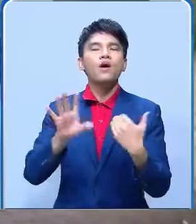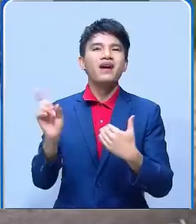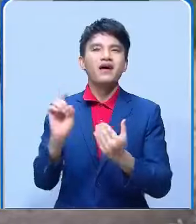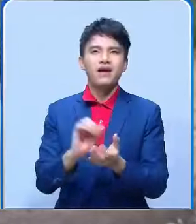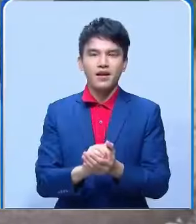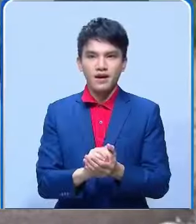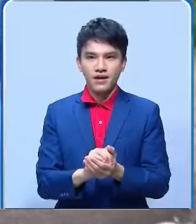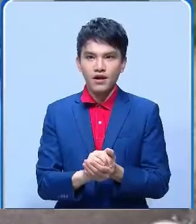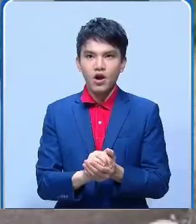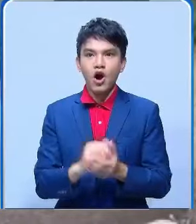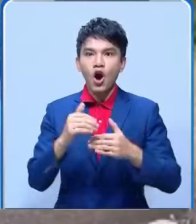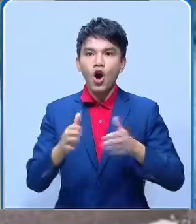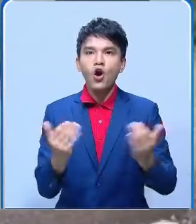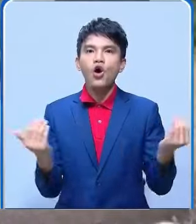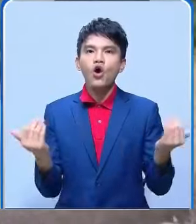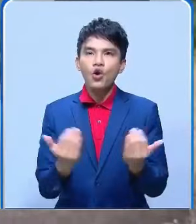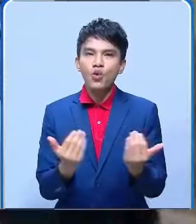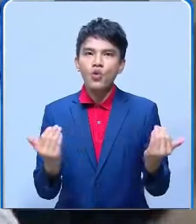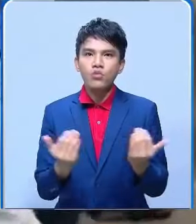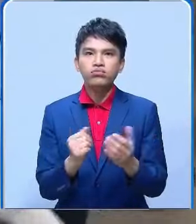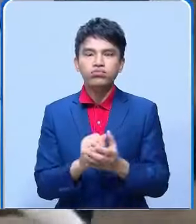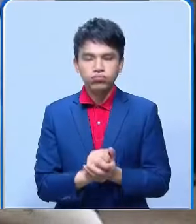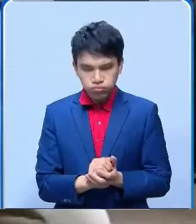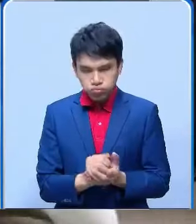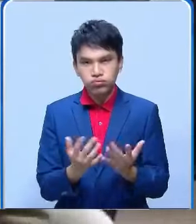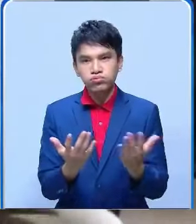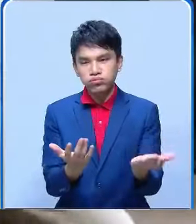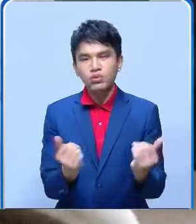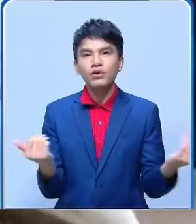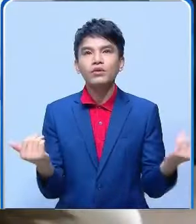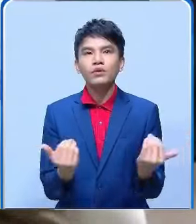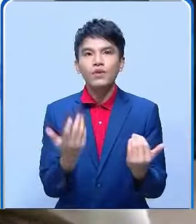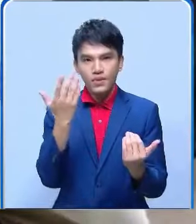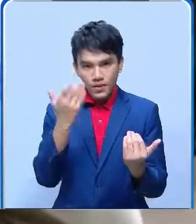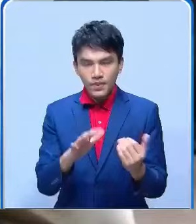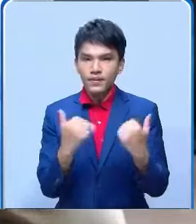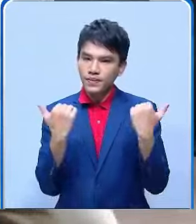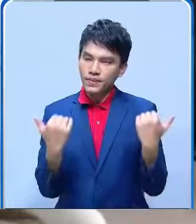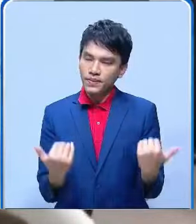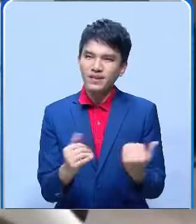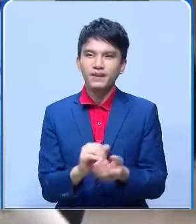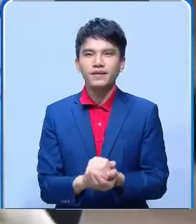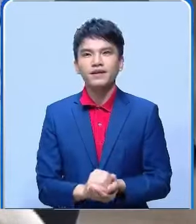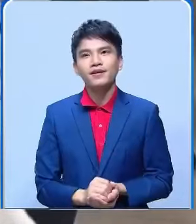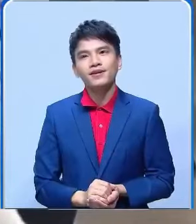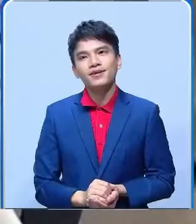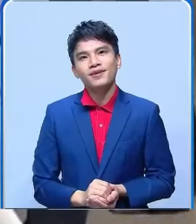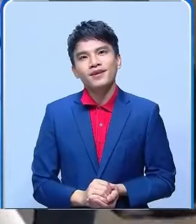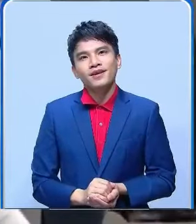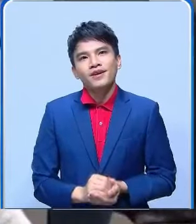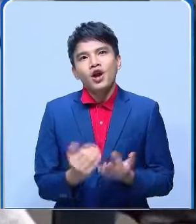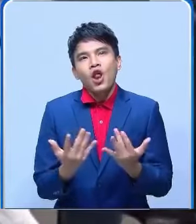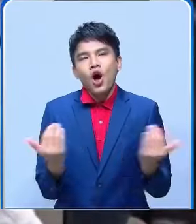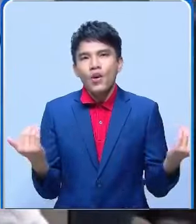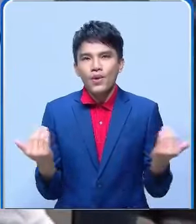ที่ห้องนอนลูกไปทำความสะอาดไว้รอรับลูกชายแล้ว นะคะไทย เนี่ยดูนะคะ แม่ก็มีผล